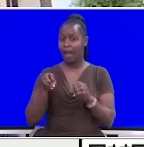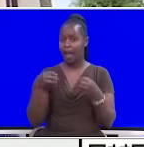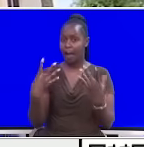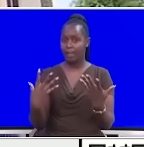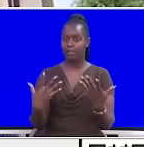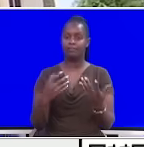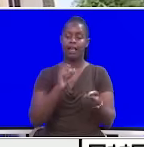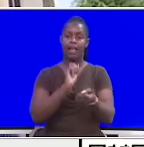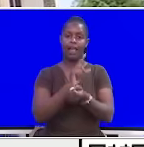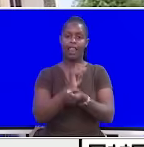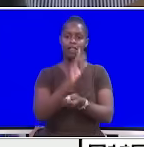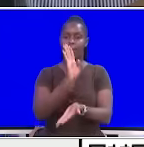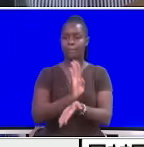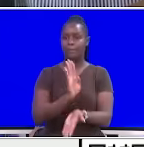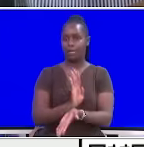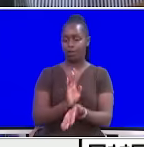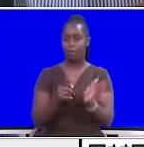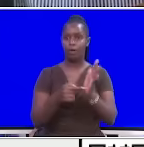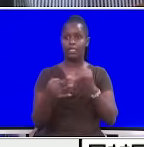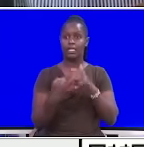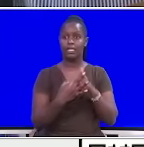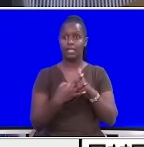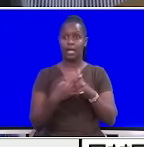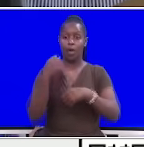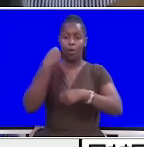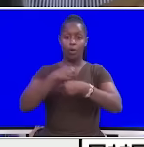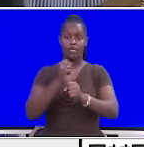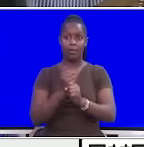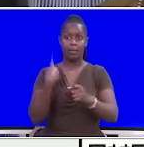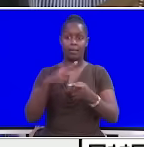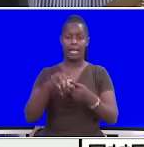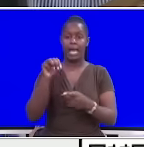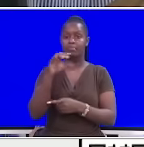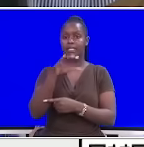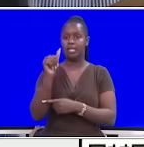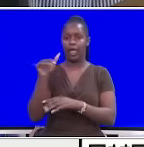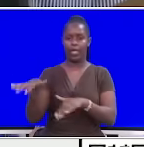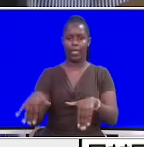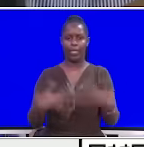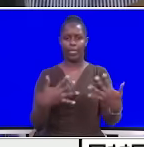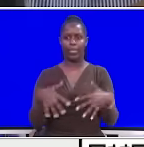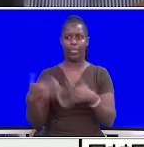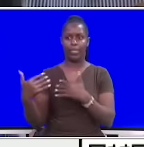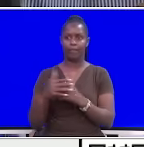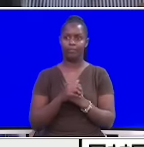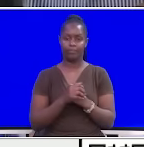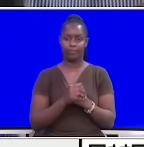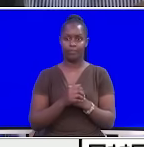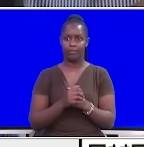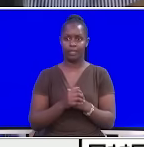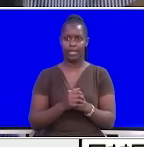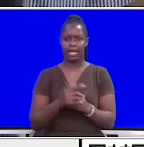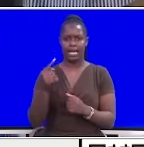bilioni 11.8 ambayo imefanya wakuaruzane na wakilishi wadi. Tumesema tukubali tu shingo